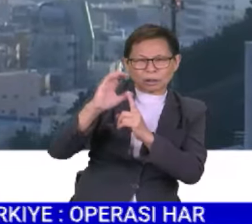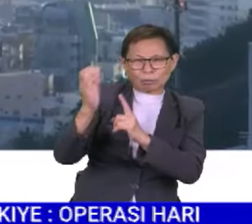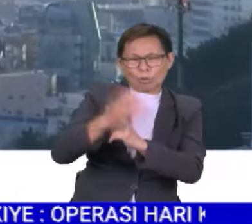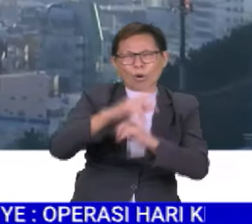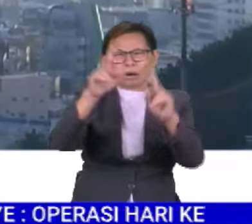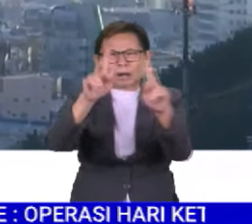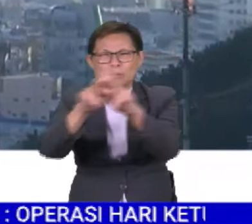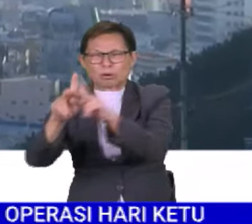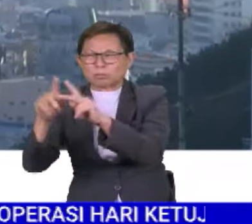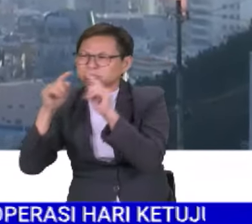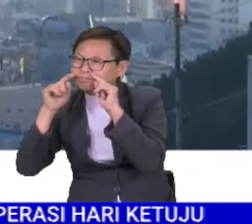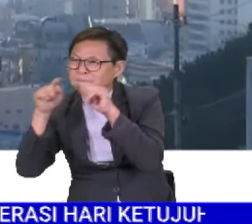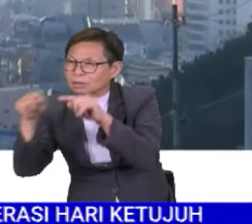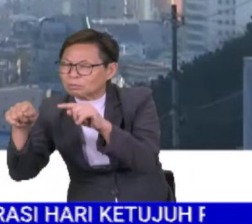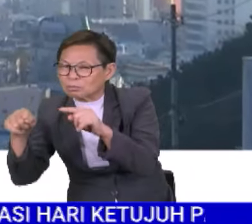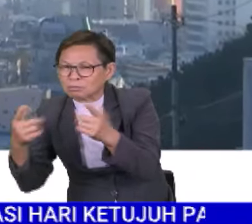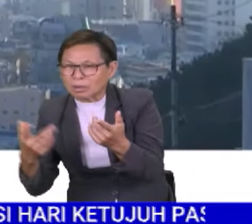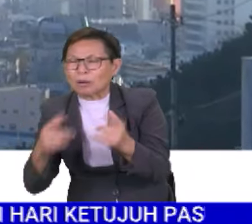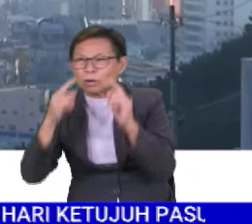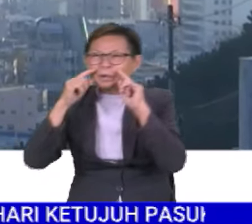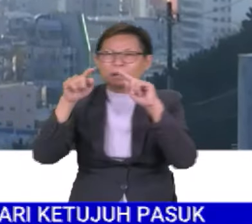kampung-kampung ini